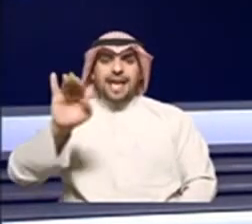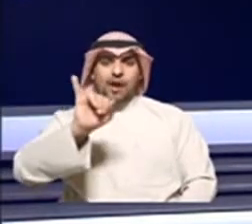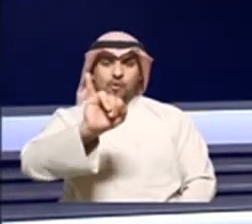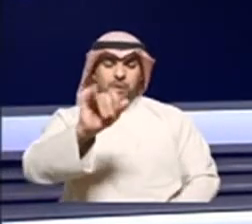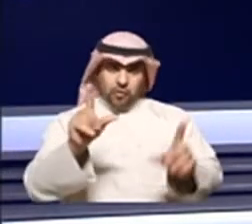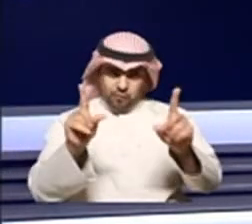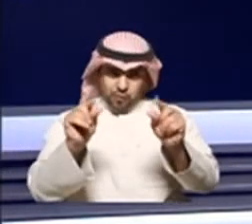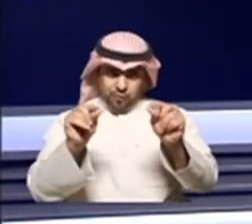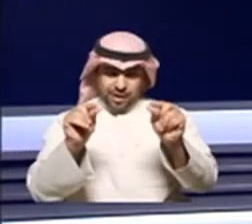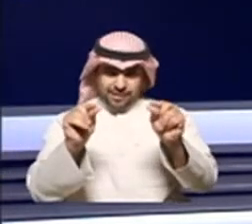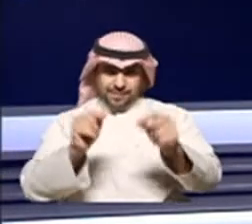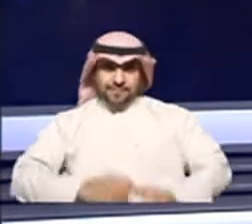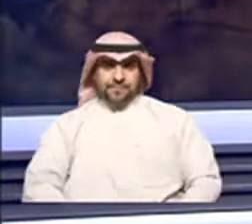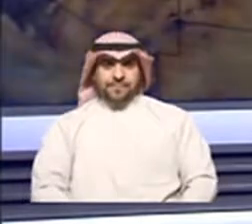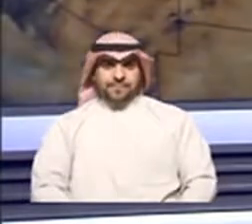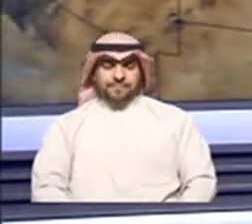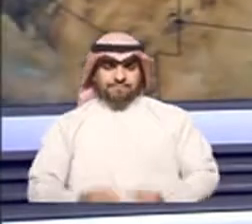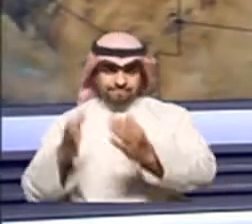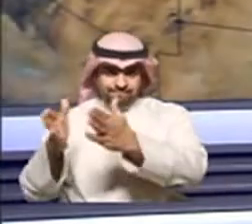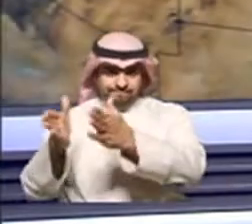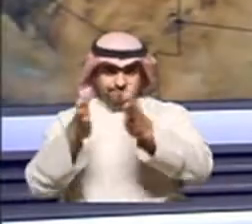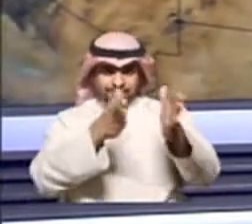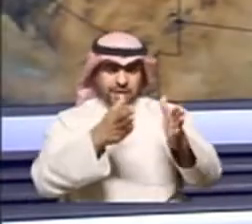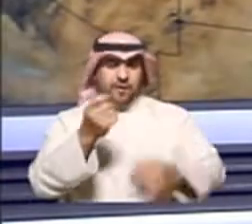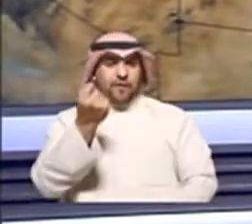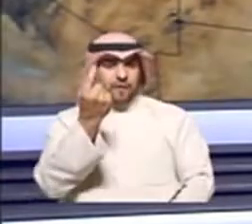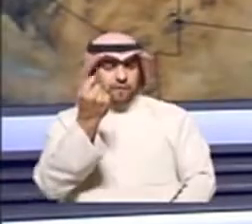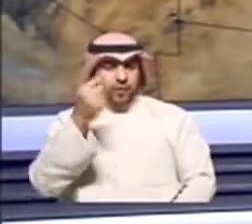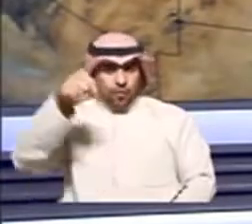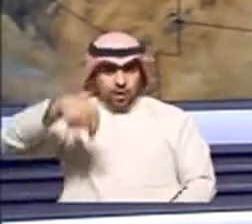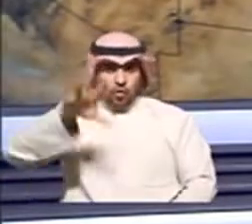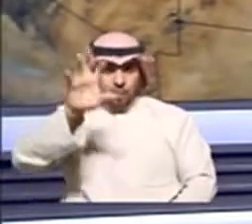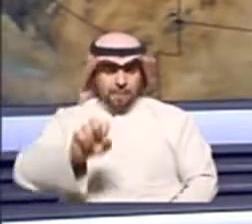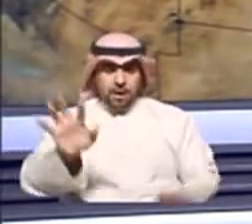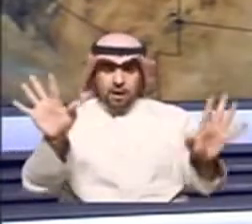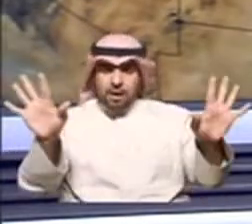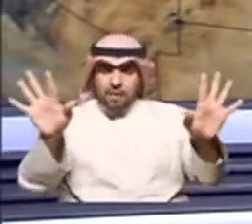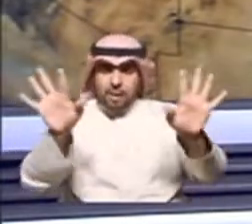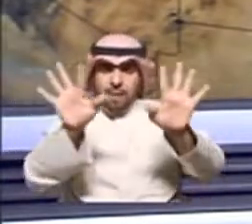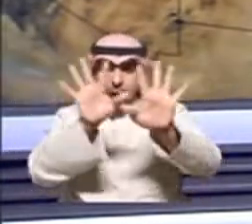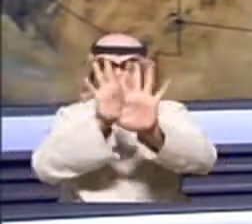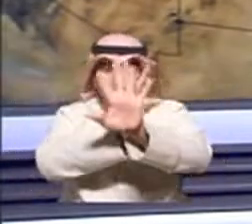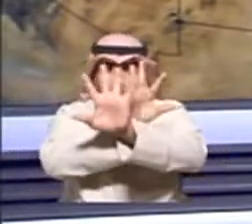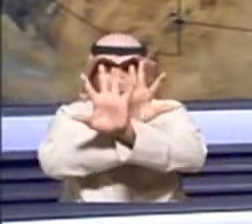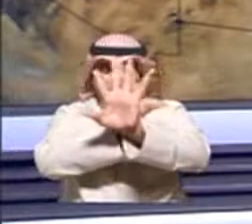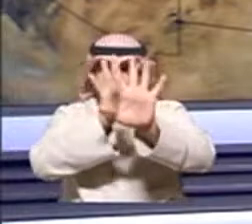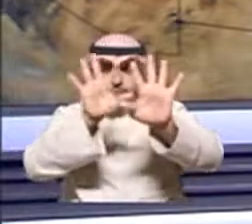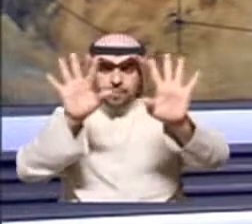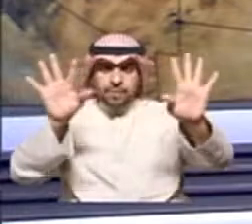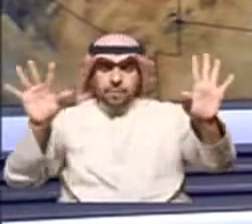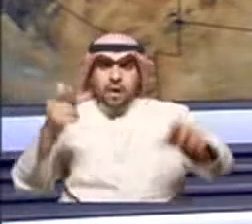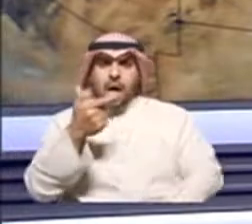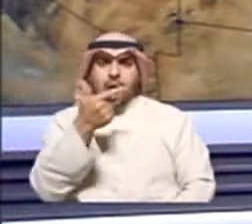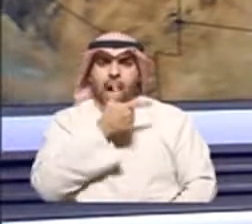ممتازة أكثر من 10 كيلومتر. فرص طبعا للضباب مساء اليوم على بعض المناطق الساحلية واردة، راح تكون موجودة ويانا، وأيضا